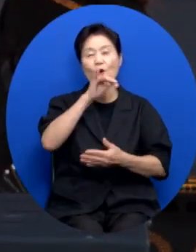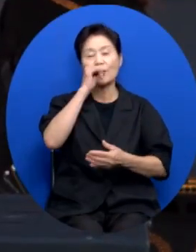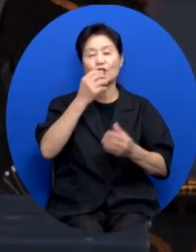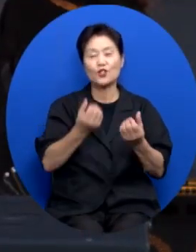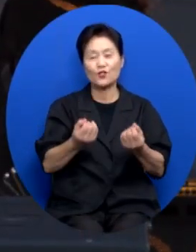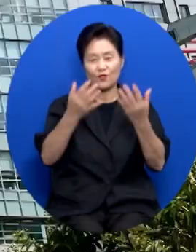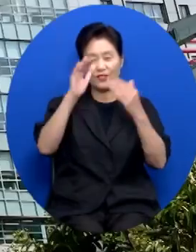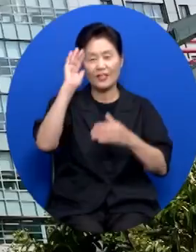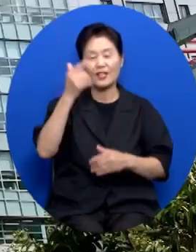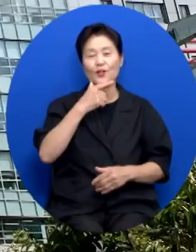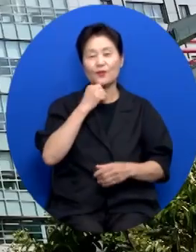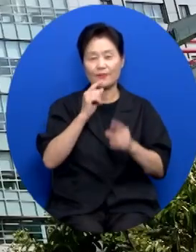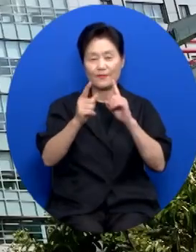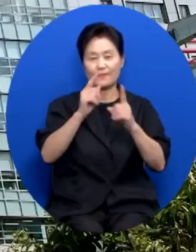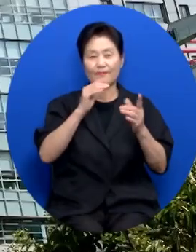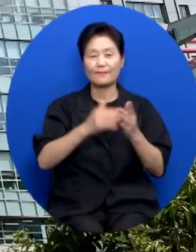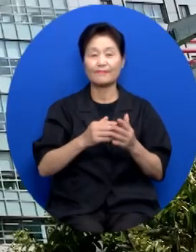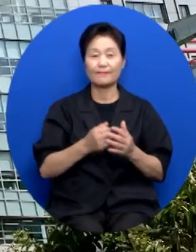전했습니다.